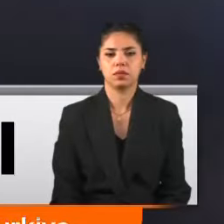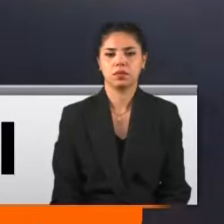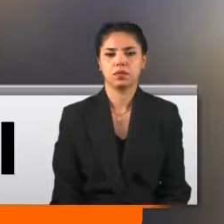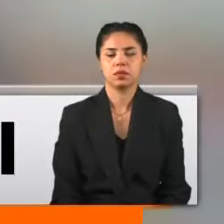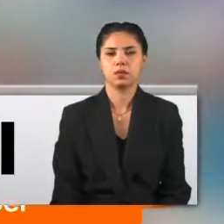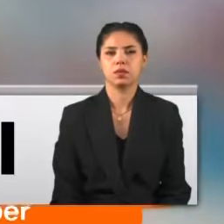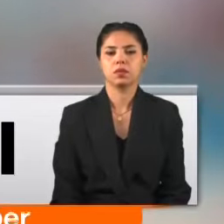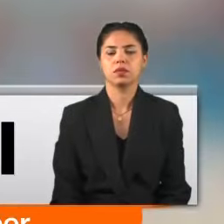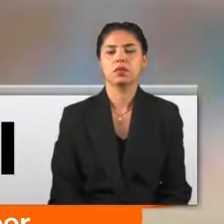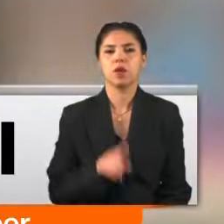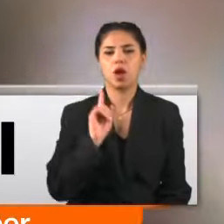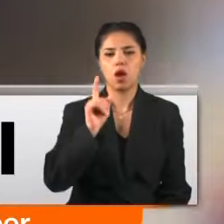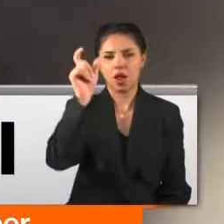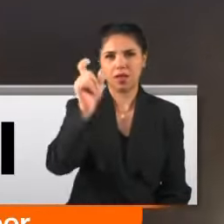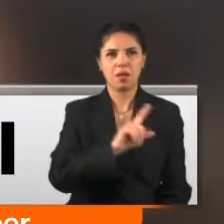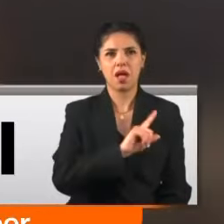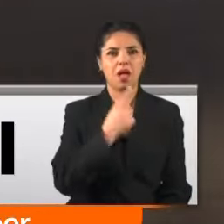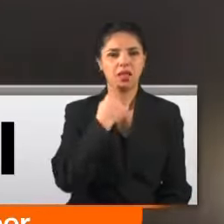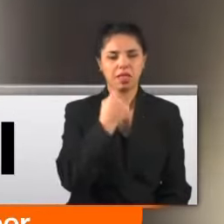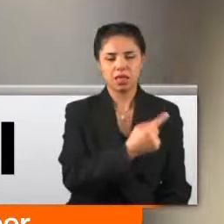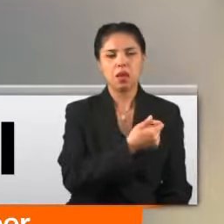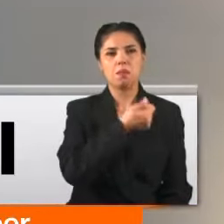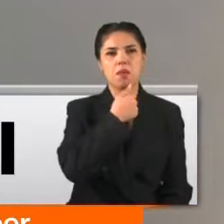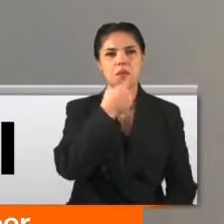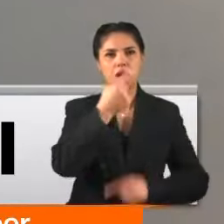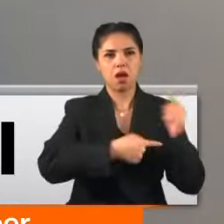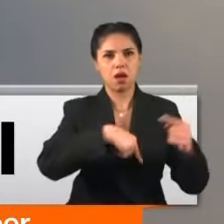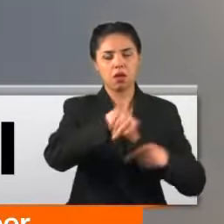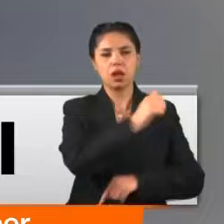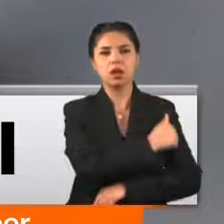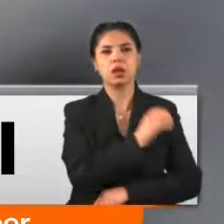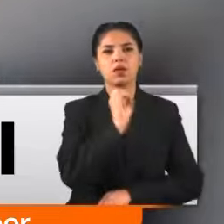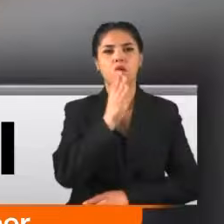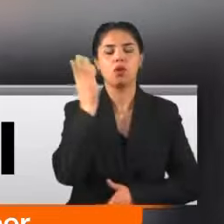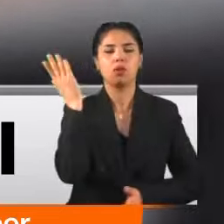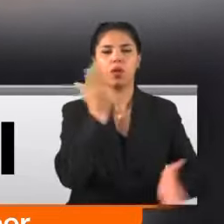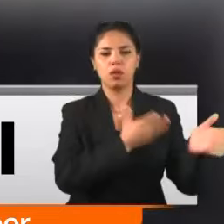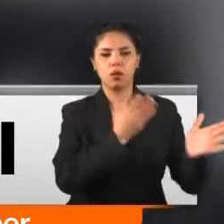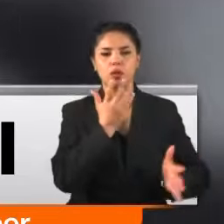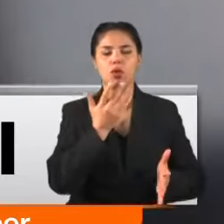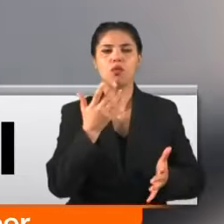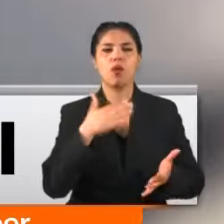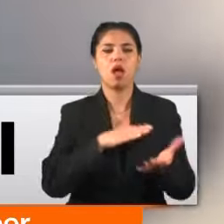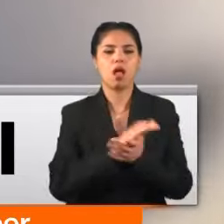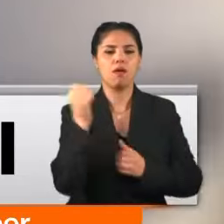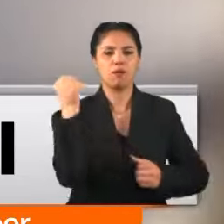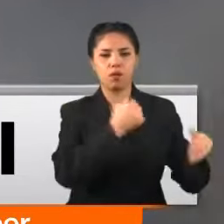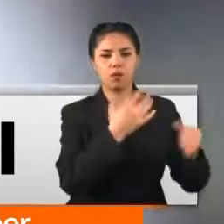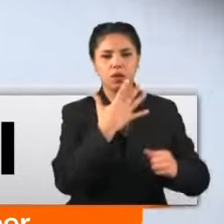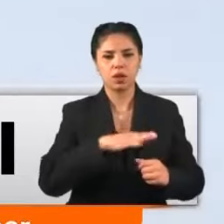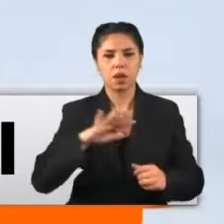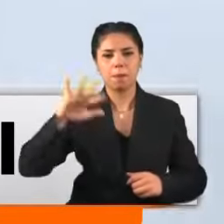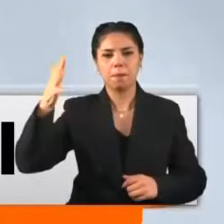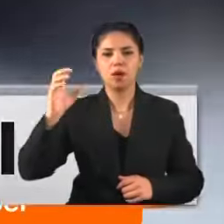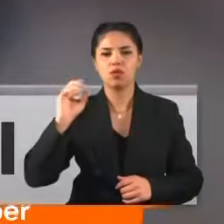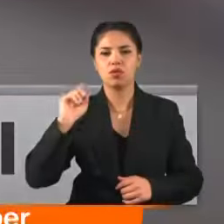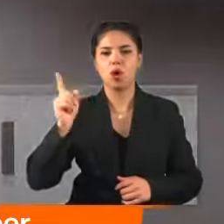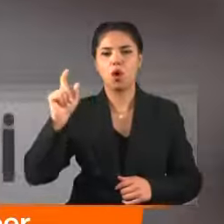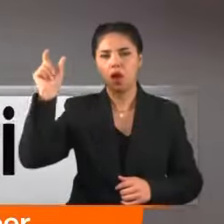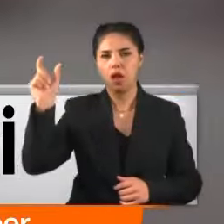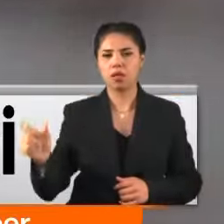Olumsuz yanıt almasıyla baba ve yakınları sınıf öğretmeninin üzerine yürüdü. Tekme ve yumruklarla araya girmeye çalışan bir başka öğretmene